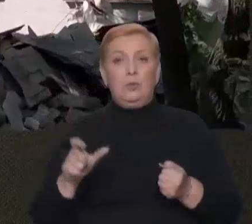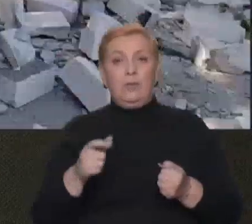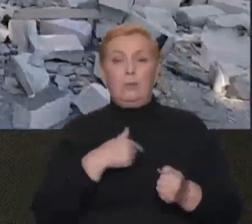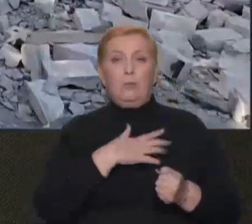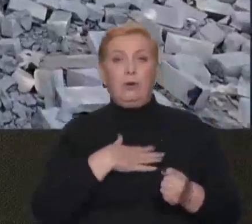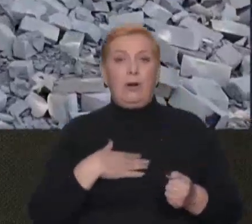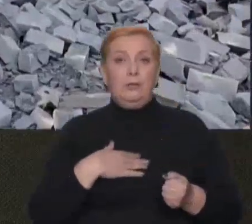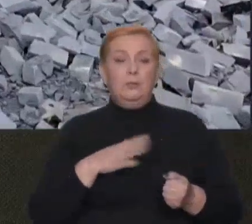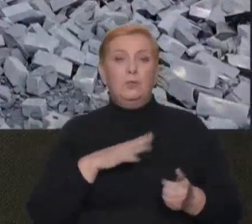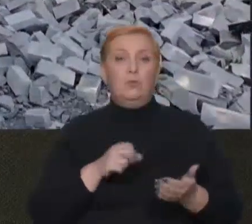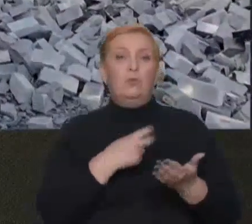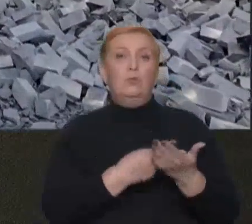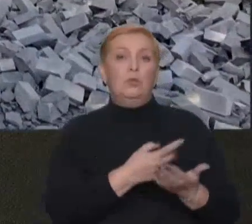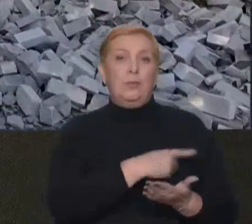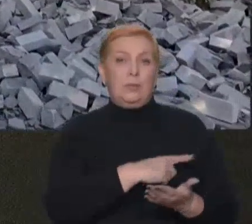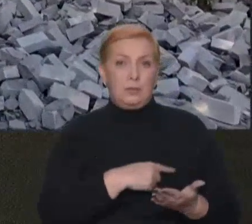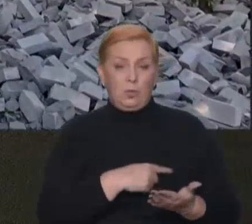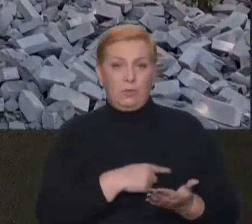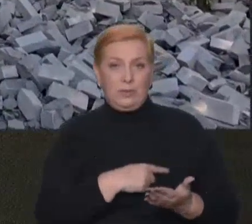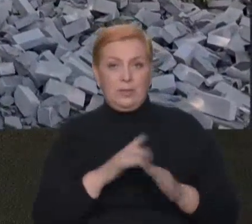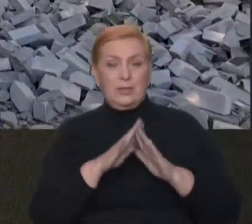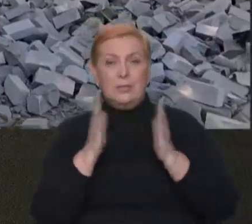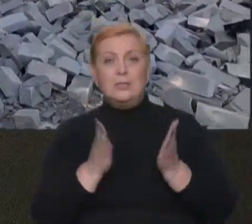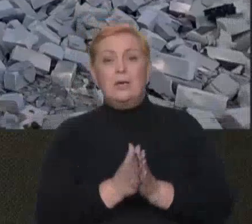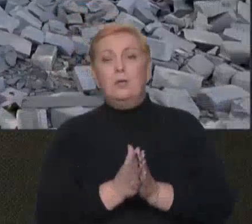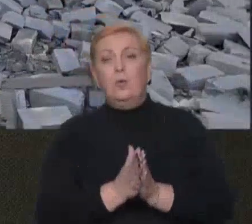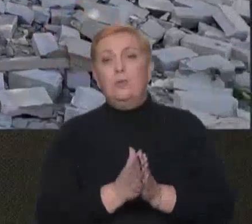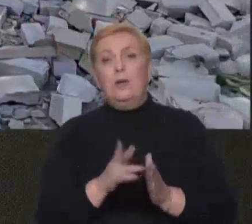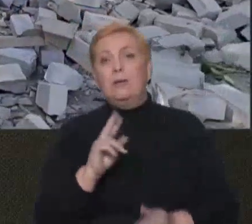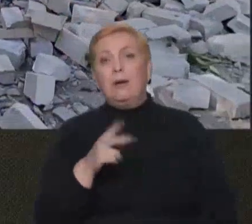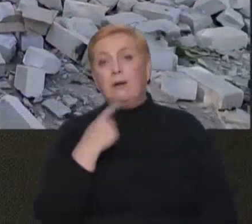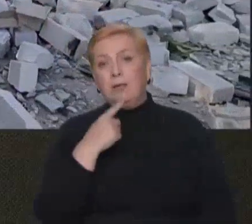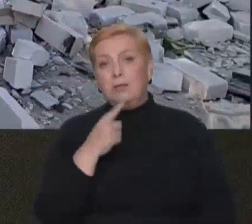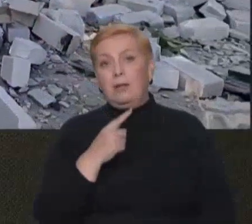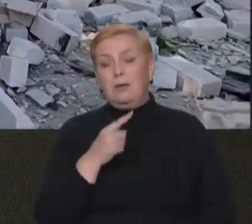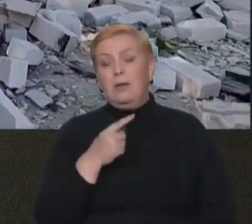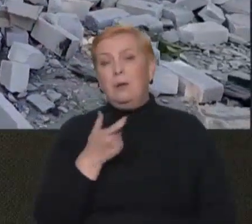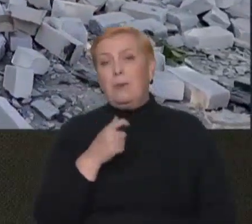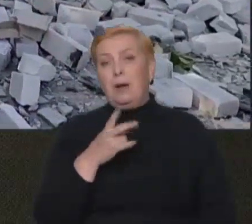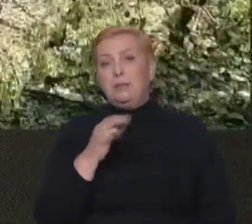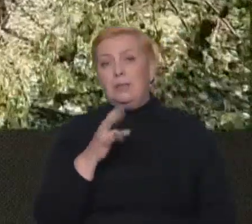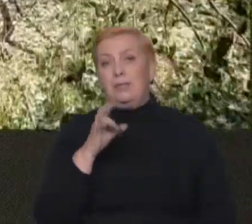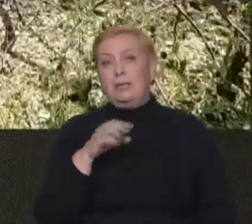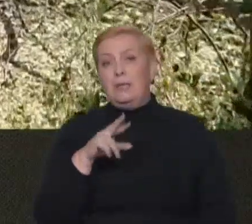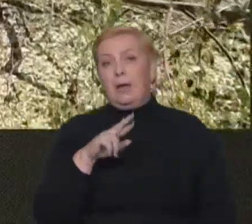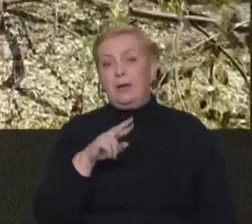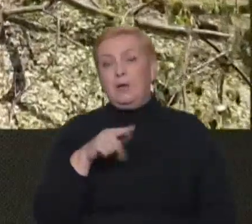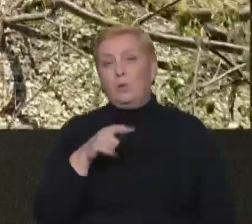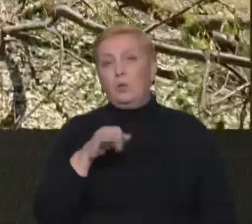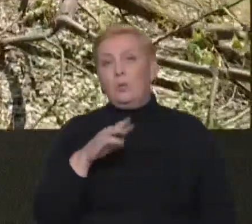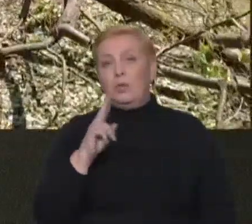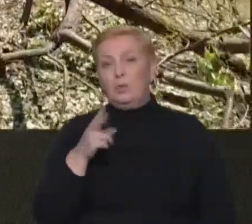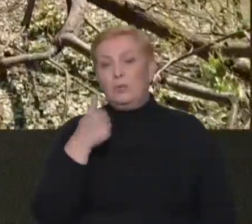був швай загалом Як уже сказала Ната нюк вчерашний день було